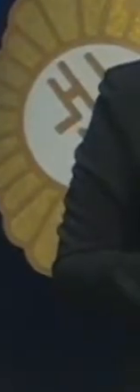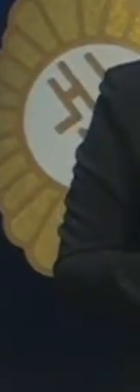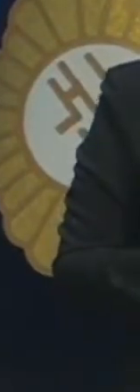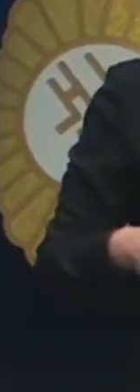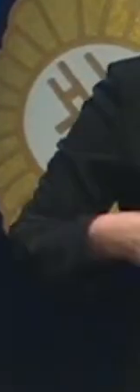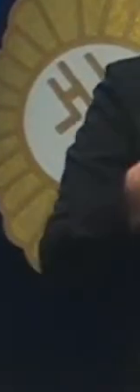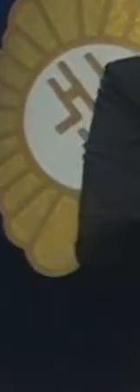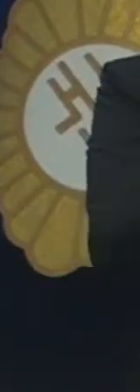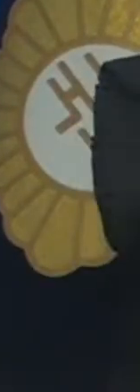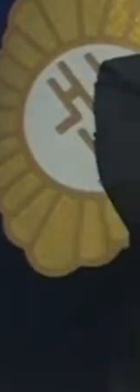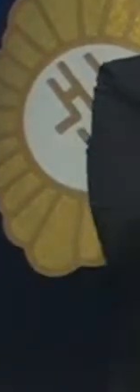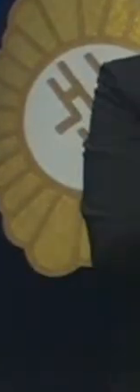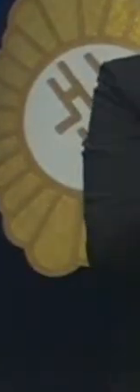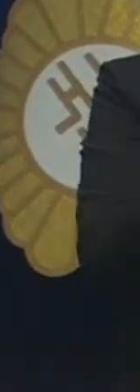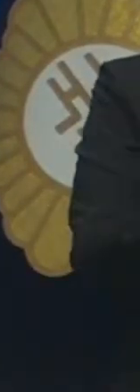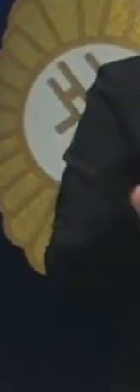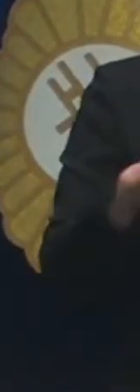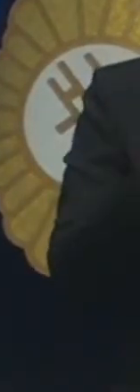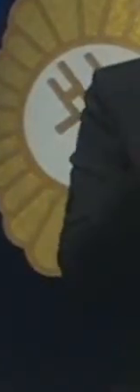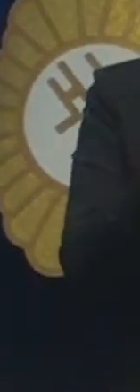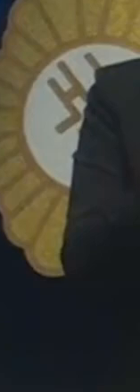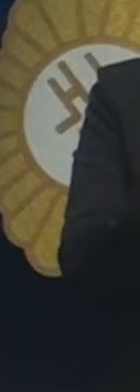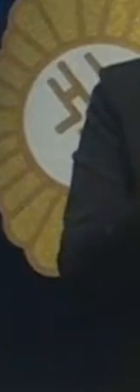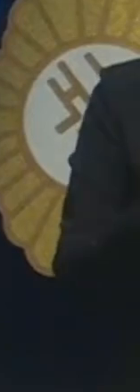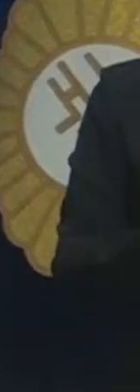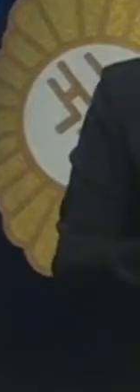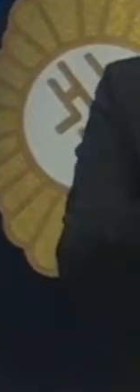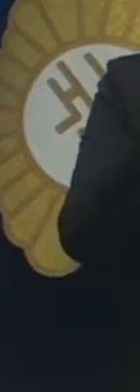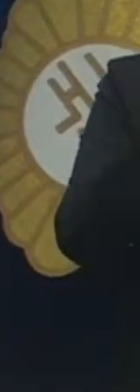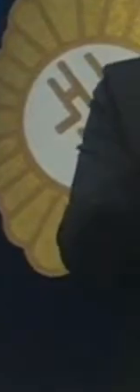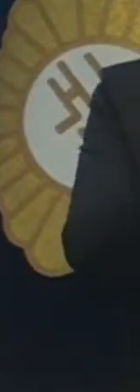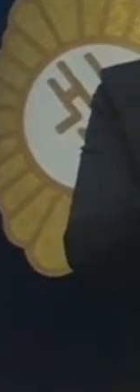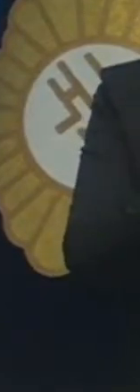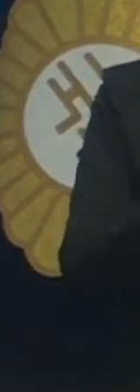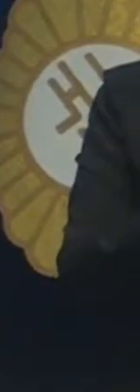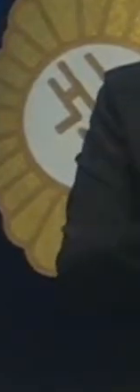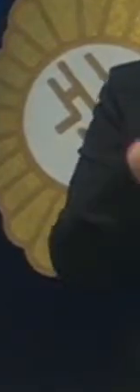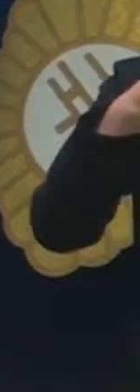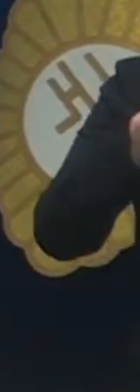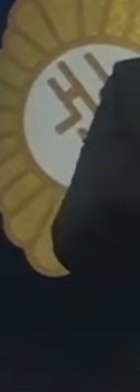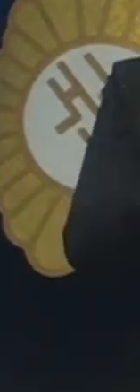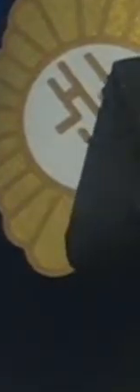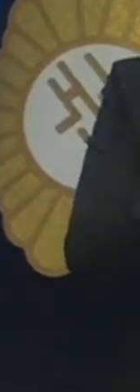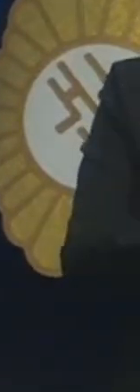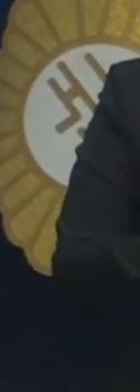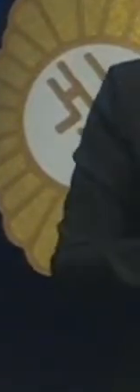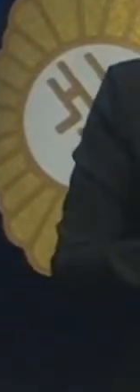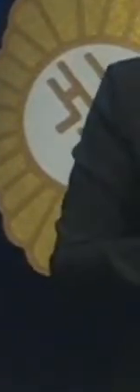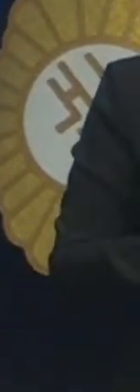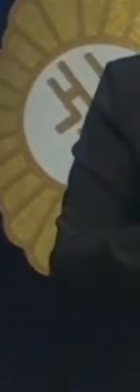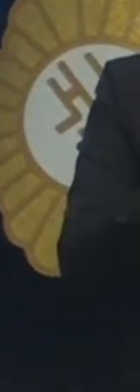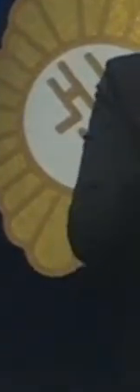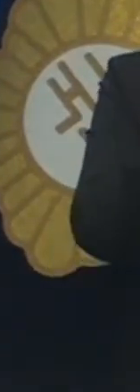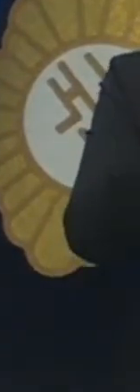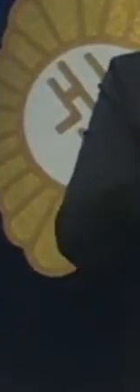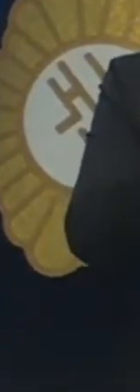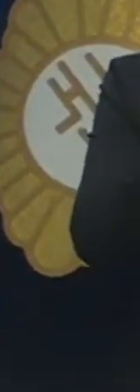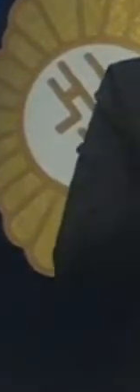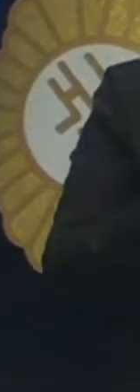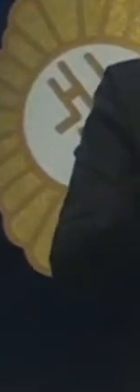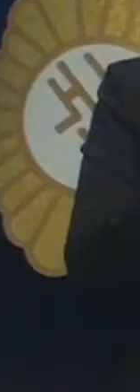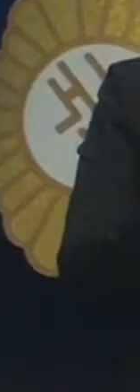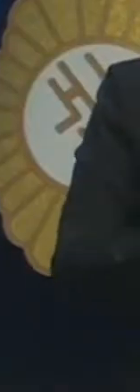결의안 발의에 함께해 주신 더불어민주당 민병덕 의원님, 조국혁신당 신장식 의원님께 인사드리를 들어서